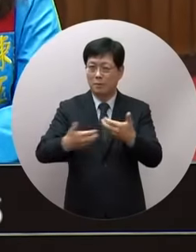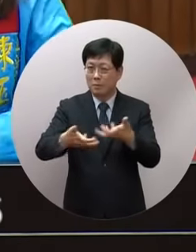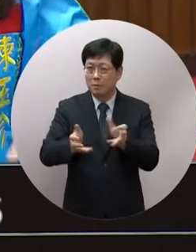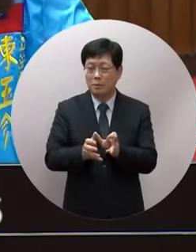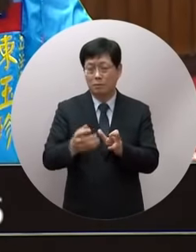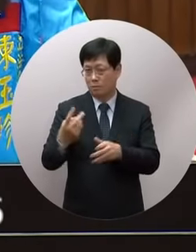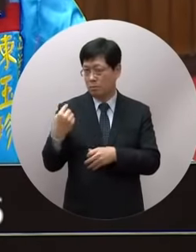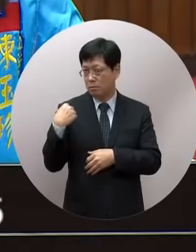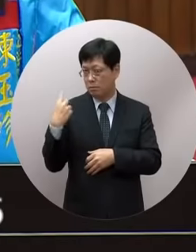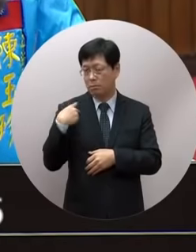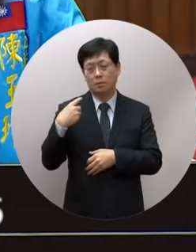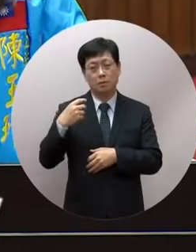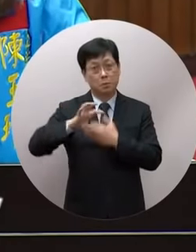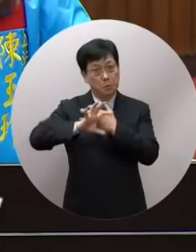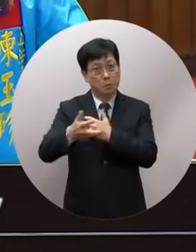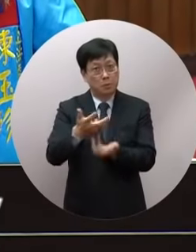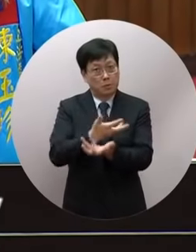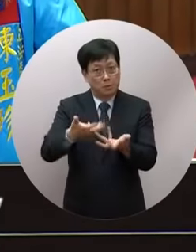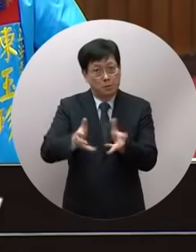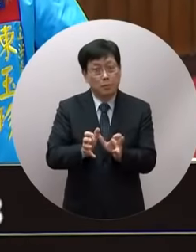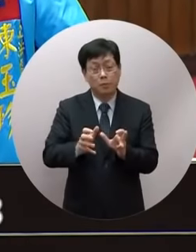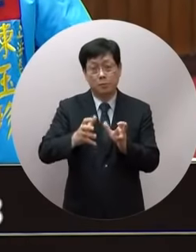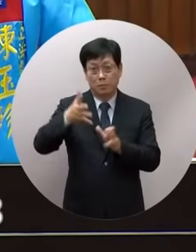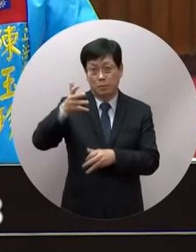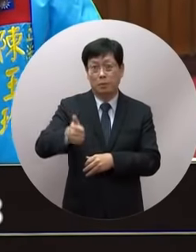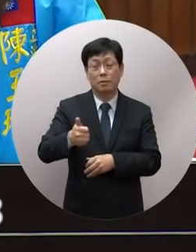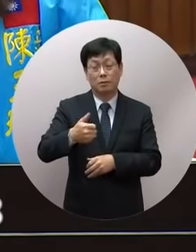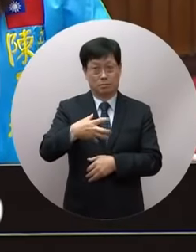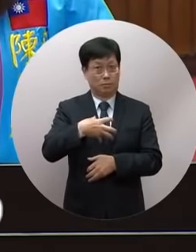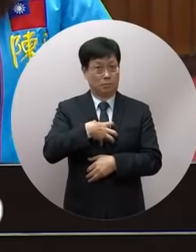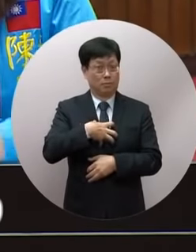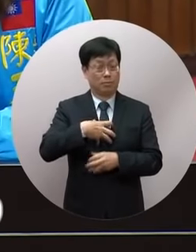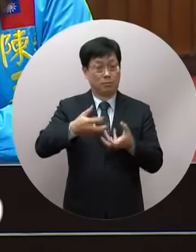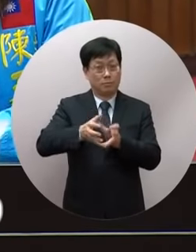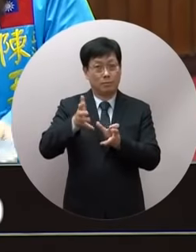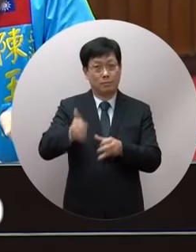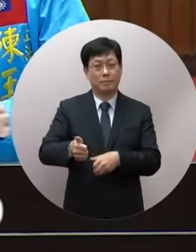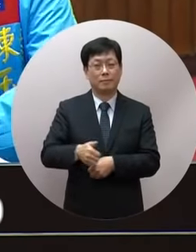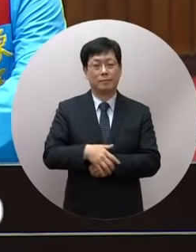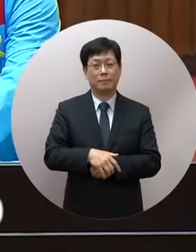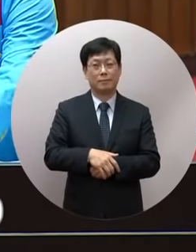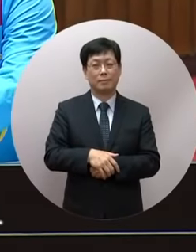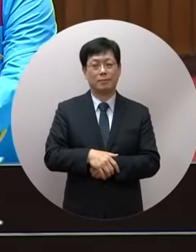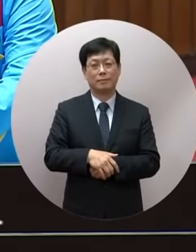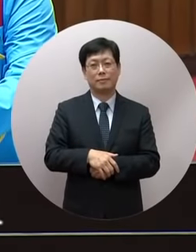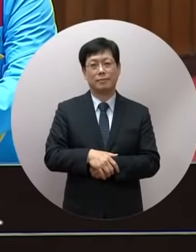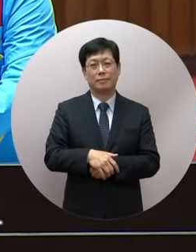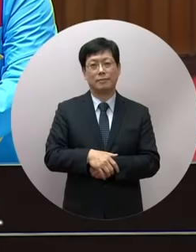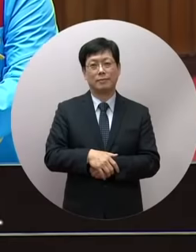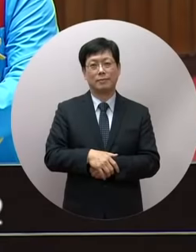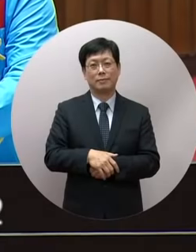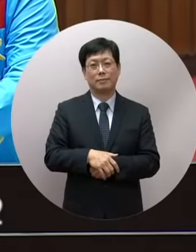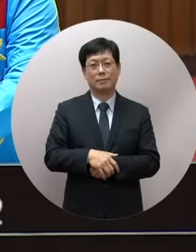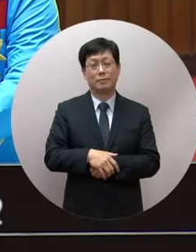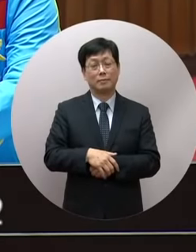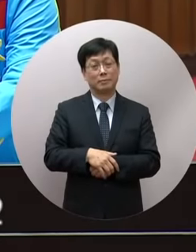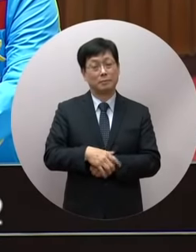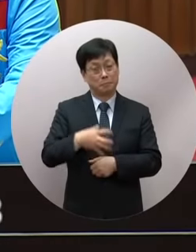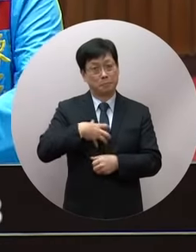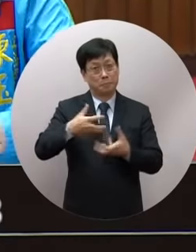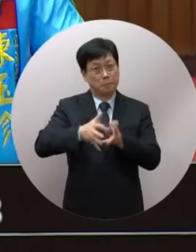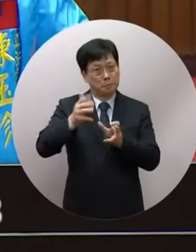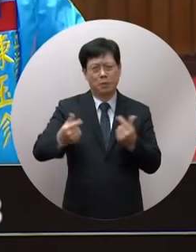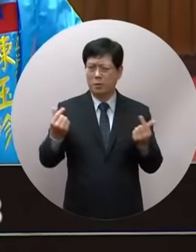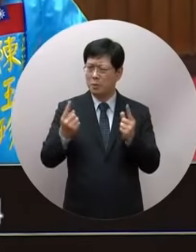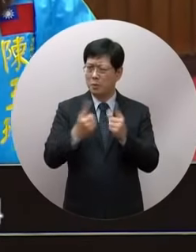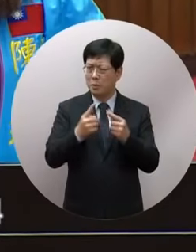哎，前天、昨天听到的外交部那个部长哈，那吴钊燮哈，这个吴部长了哈，